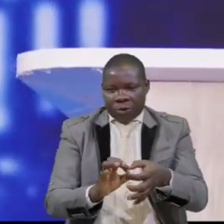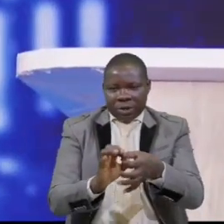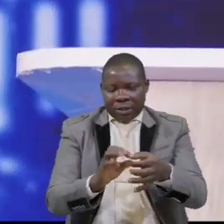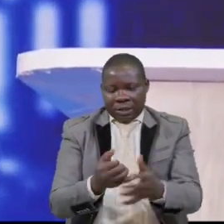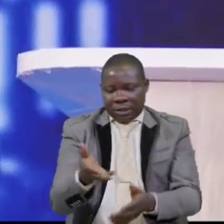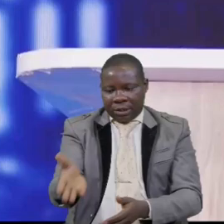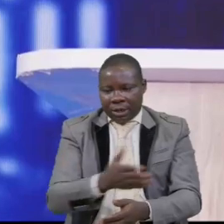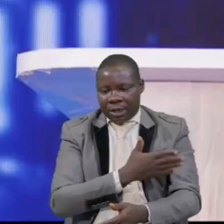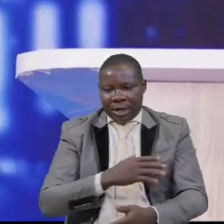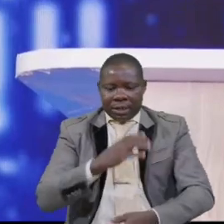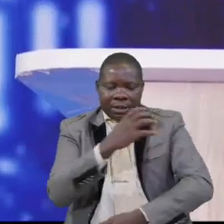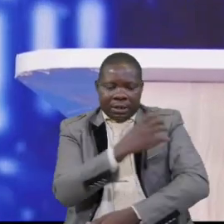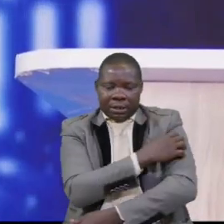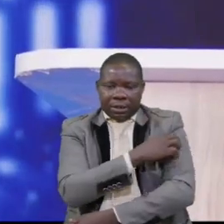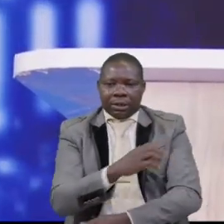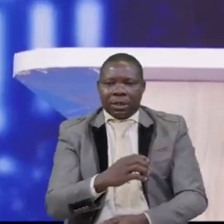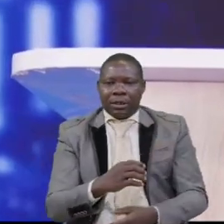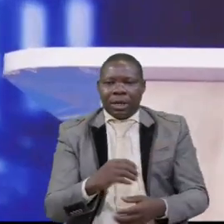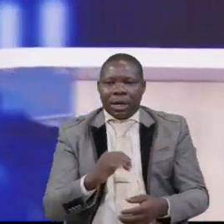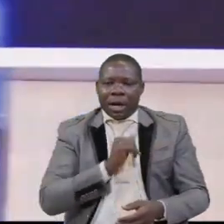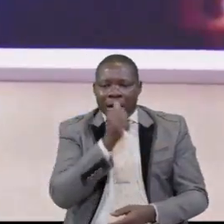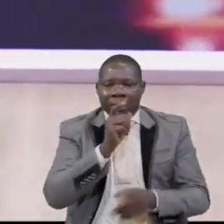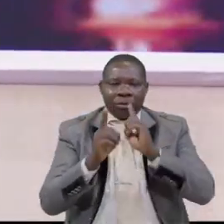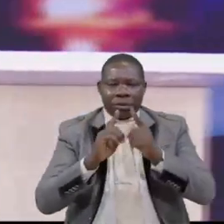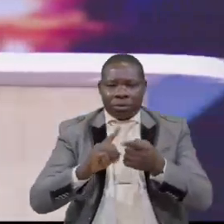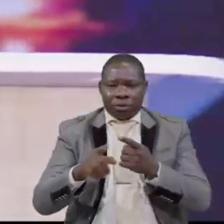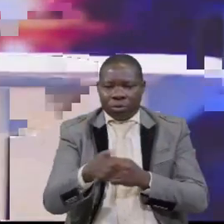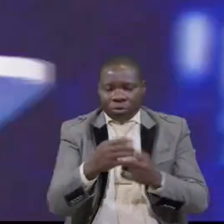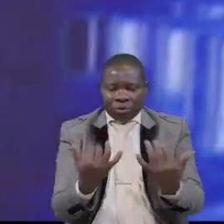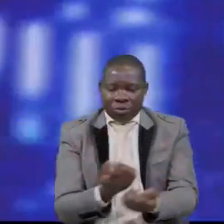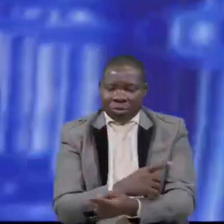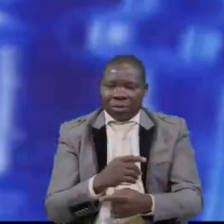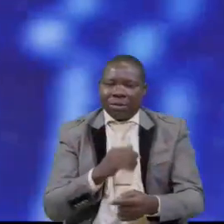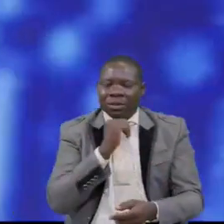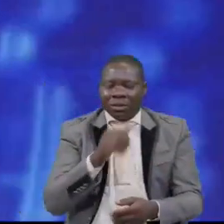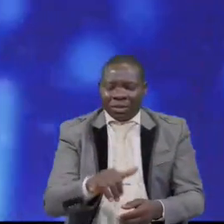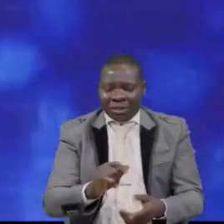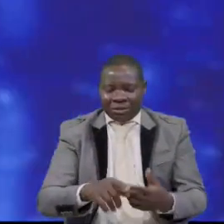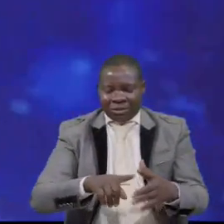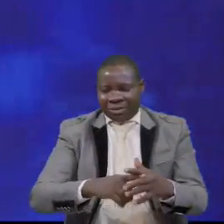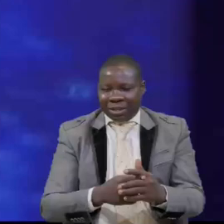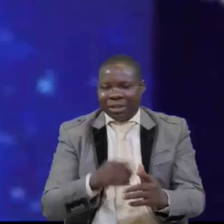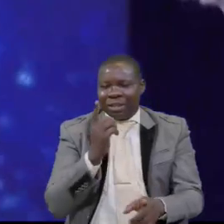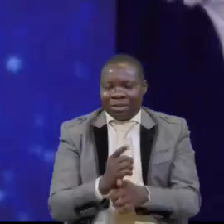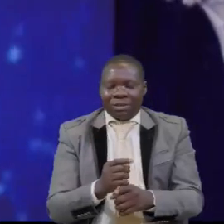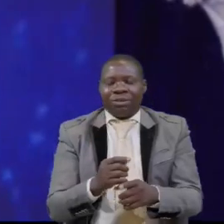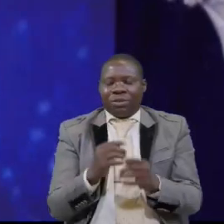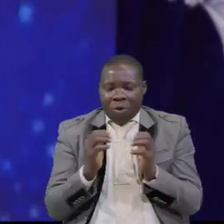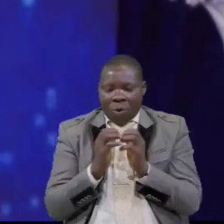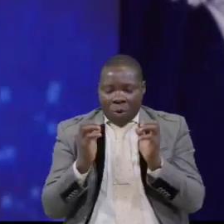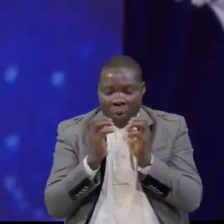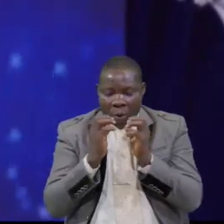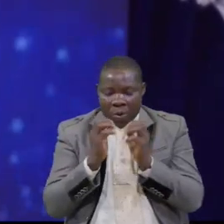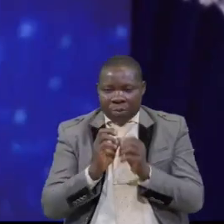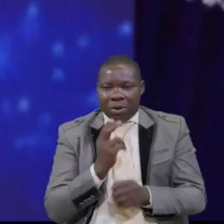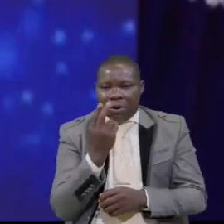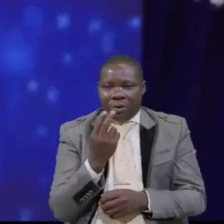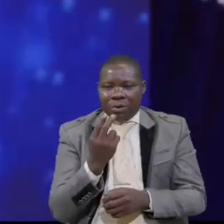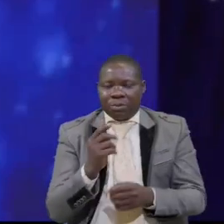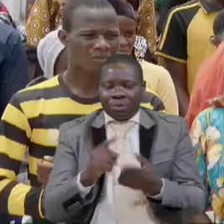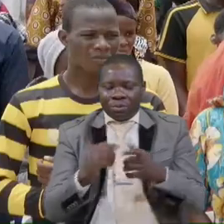puissance je vous parle aujourd'hui je n'ai pas encore commencer je suis en échauffement pour que vous